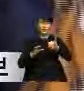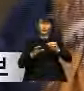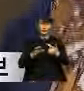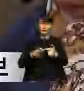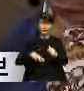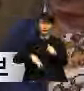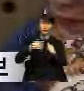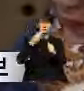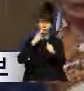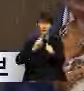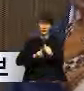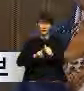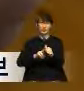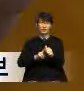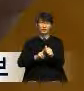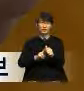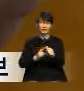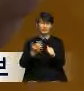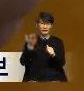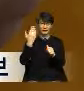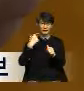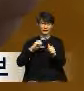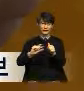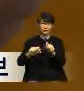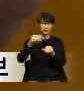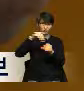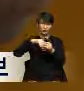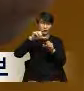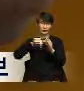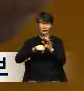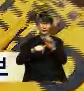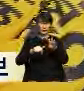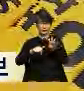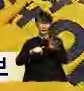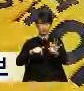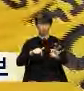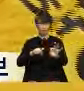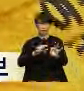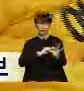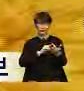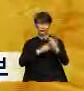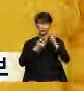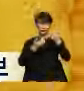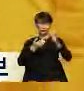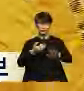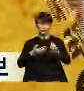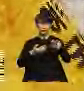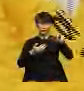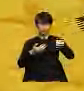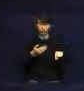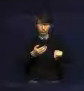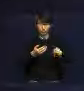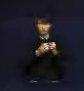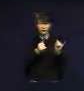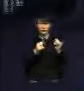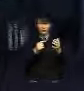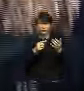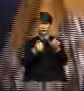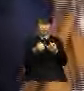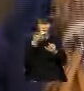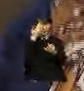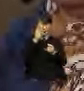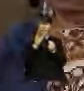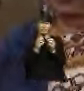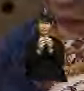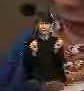첫 도전입니다. 지난 지방선거에서 양평군수 후보로 이름을 알린 바 있지만 여주시 유권자들에겐 생소할 수